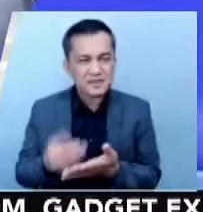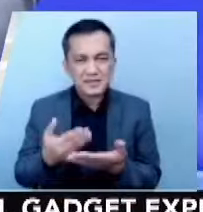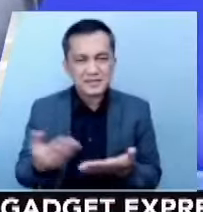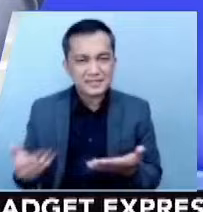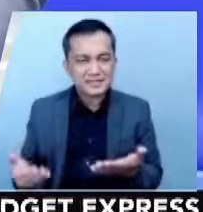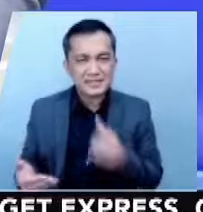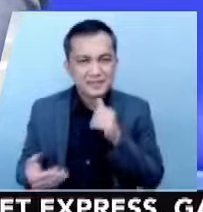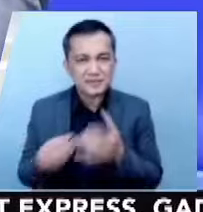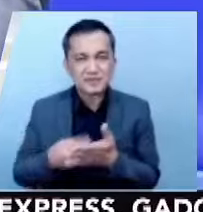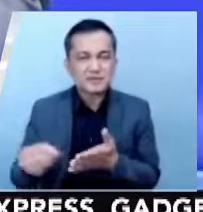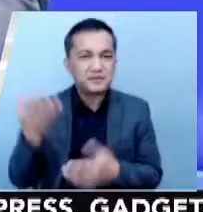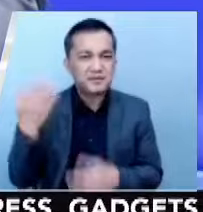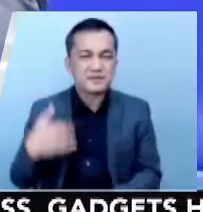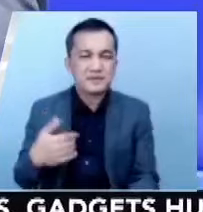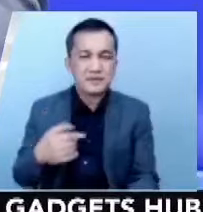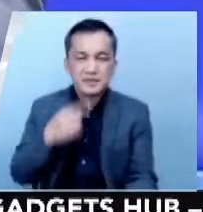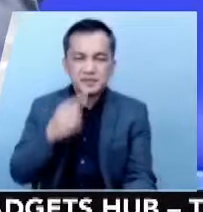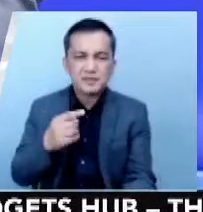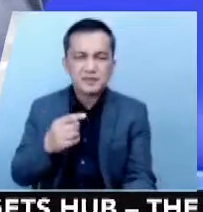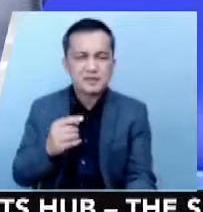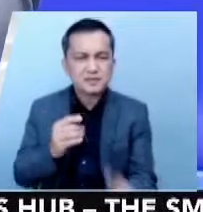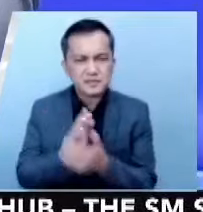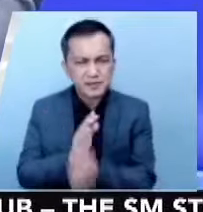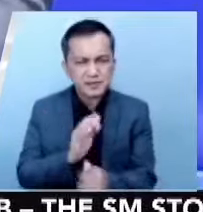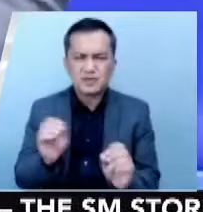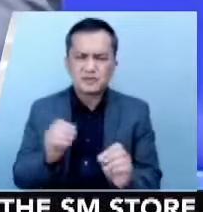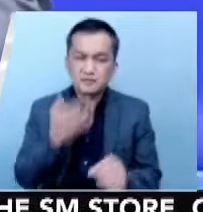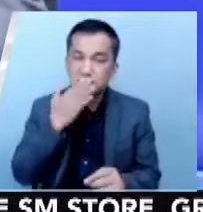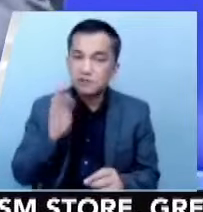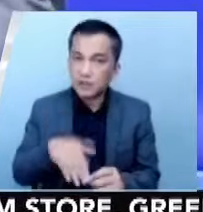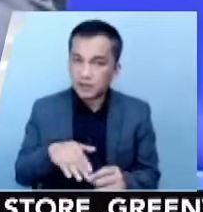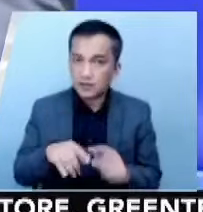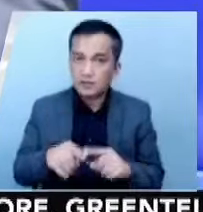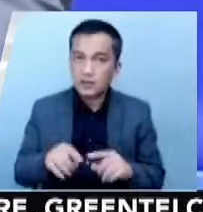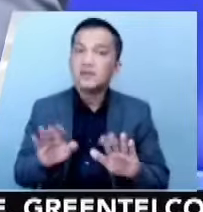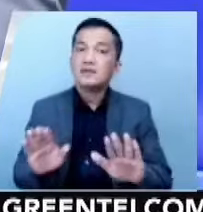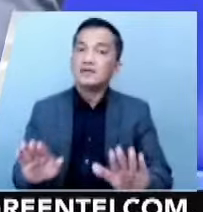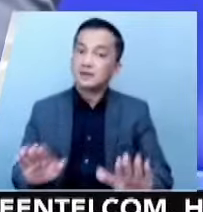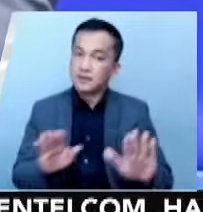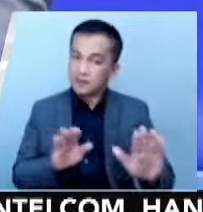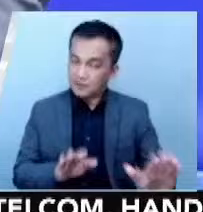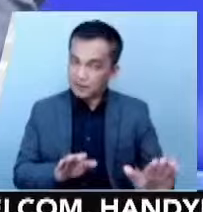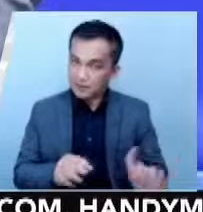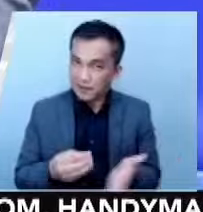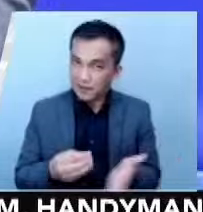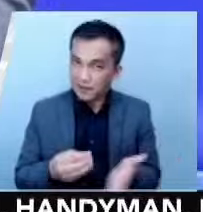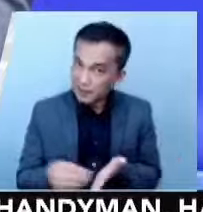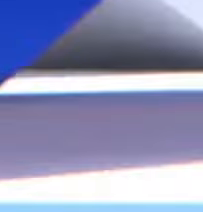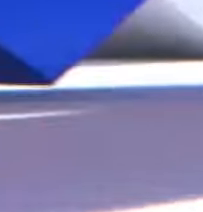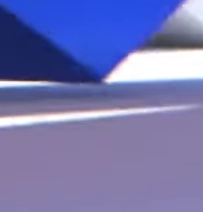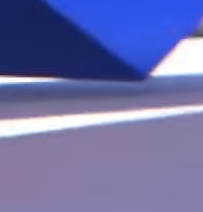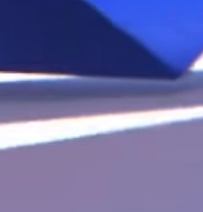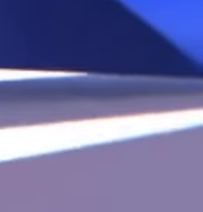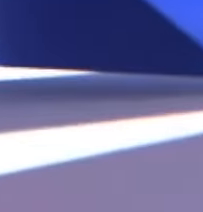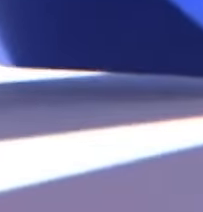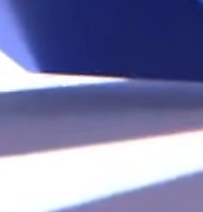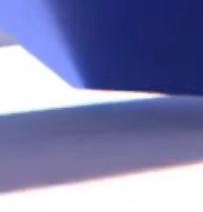ng mga eksperto, wala namang masama dyan. Pero maghinay-hinay lang din tayo sa paggastos. Ha? Nakatutok si Bon Aquino.